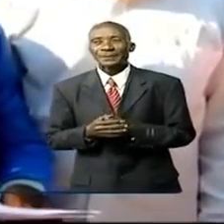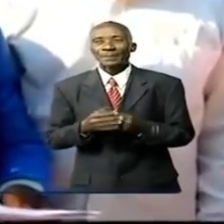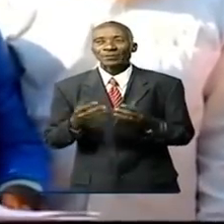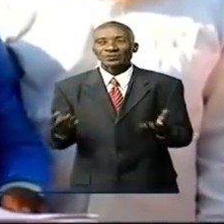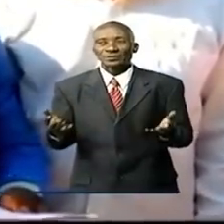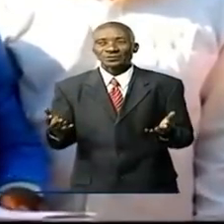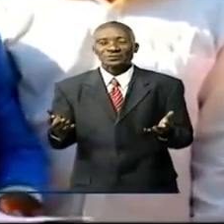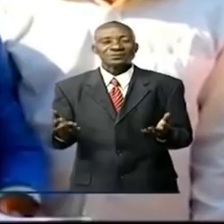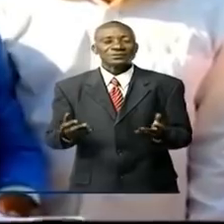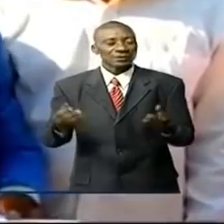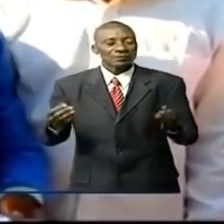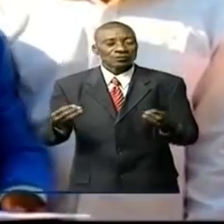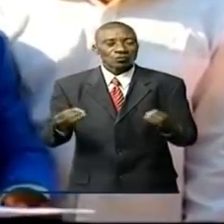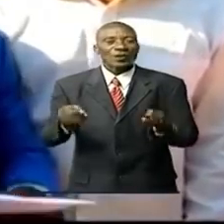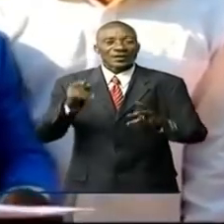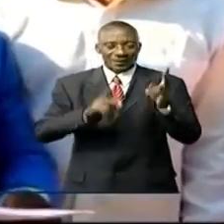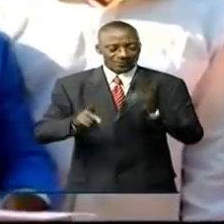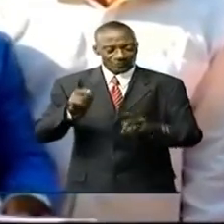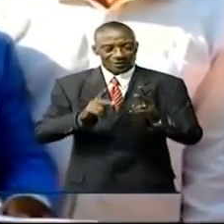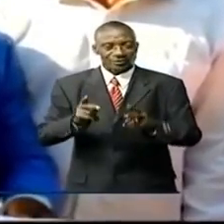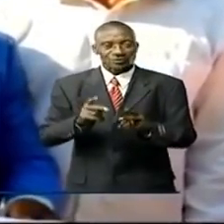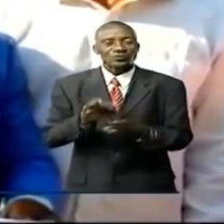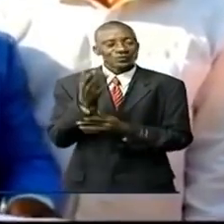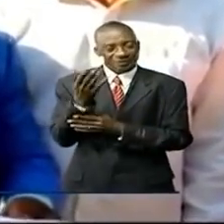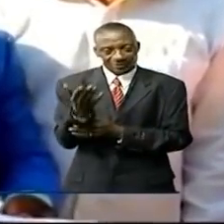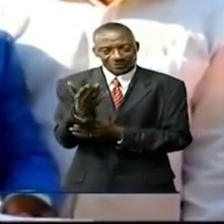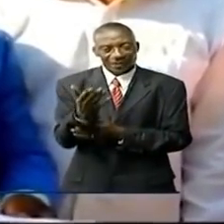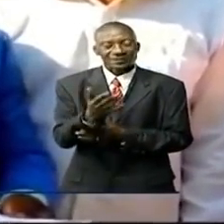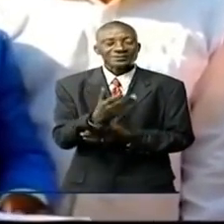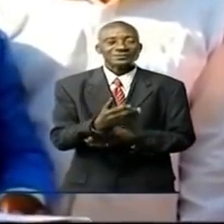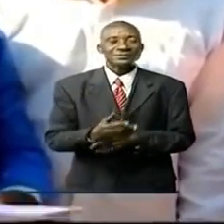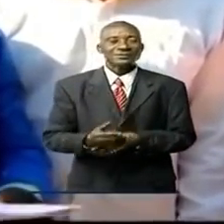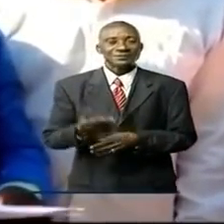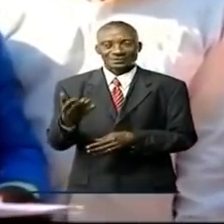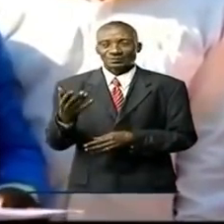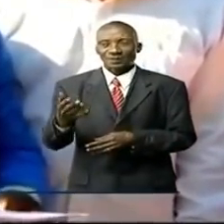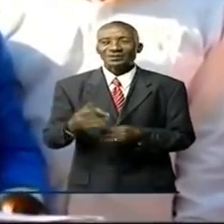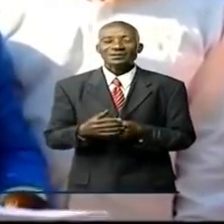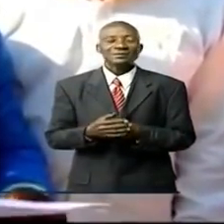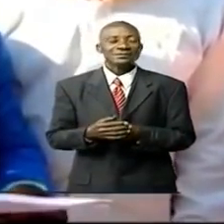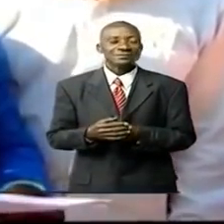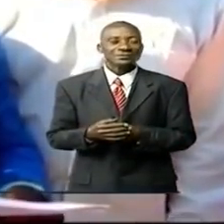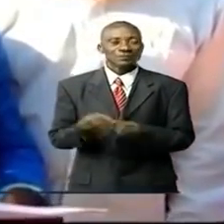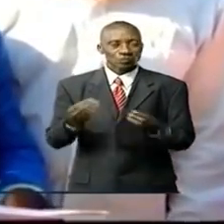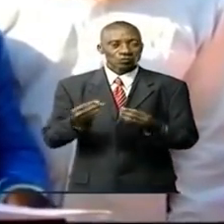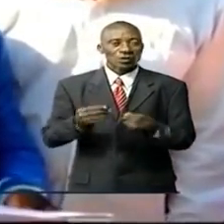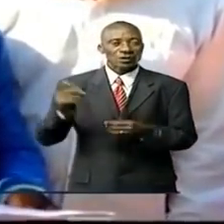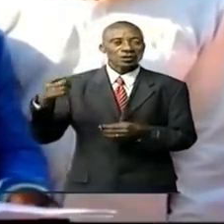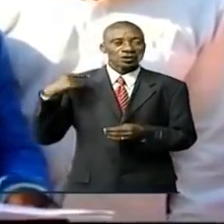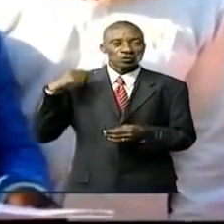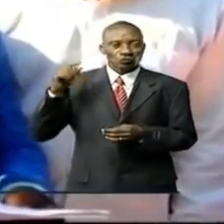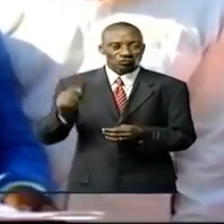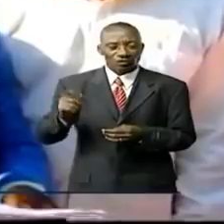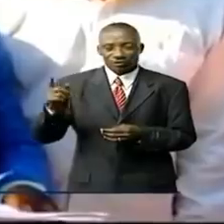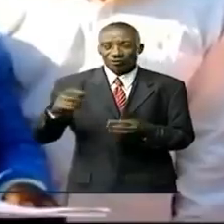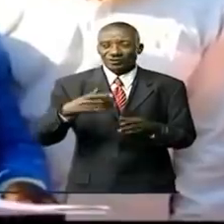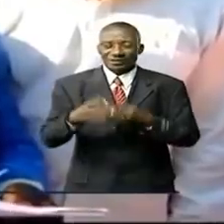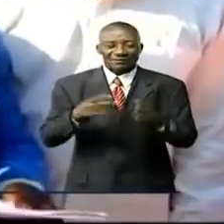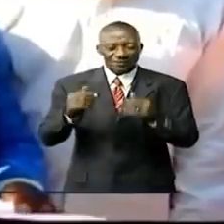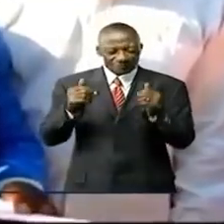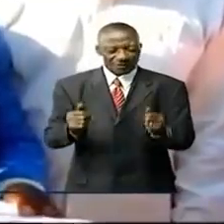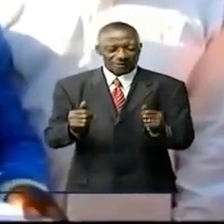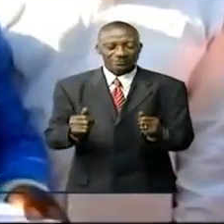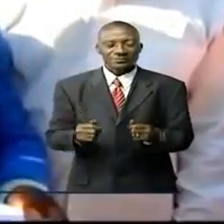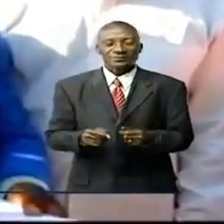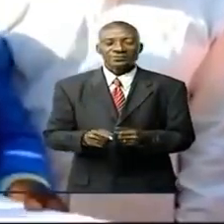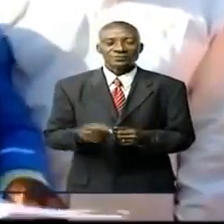sa dignité légendaire au travers son cheval de bataille, à savoir la restauration de l'état de droit et le